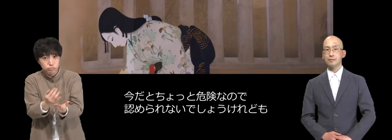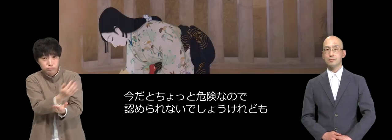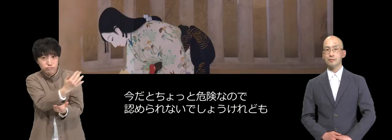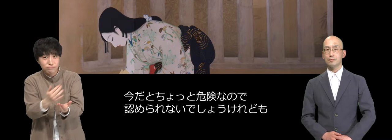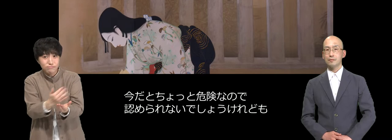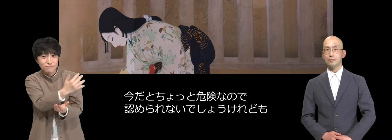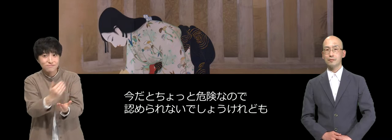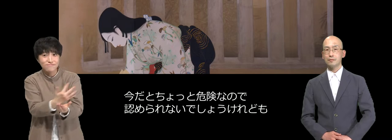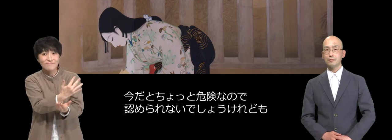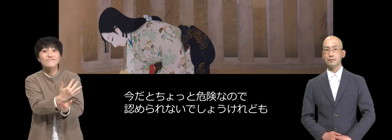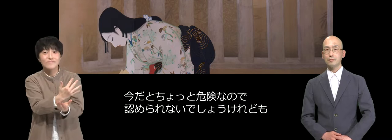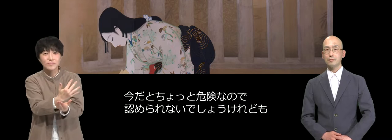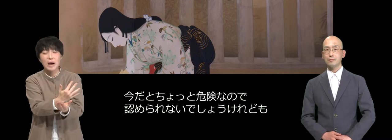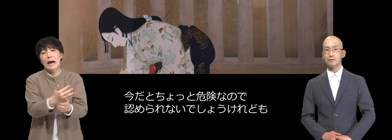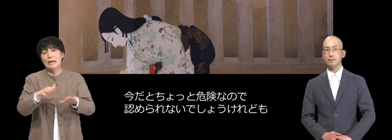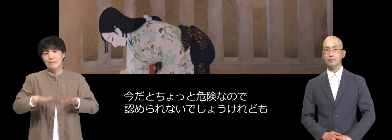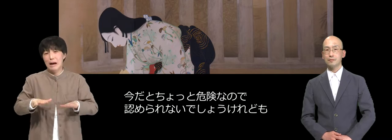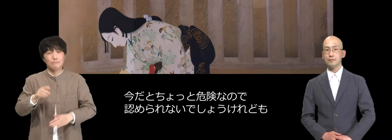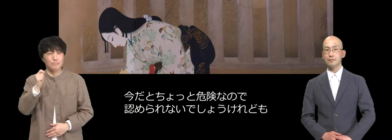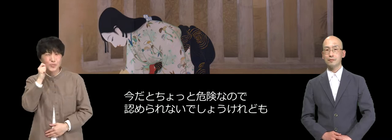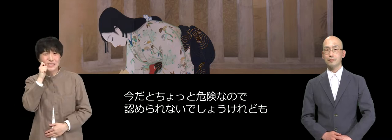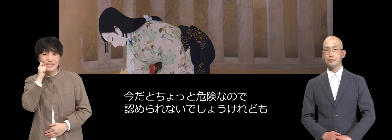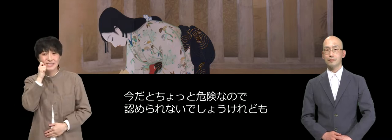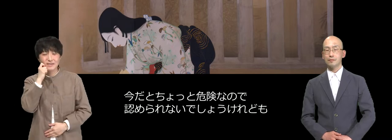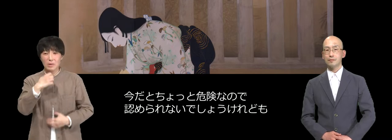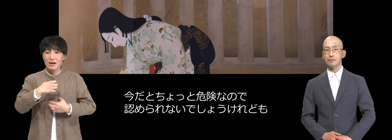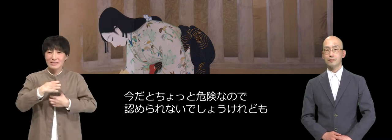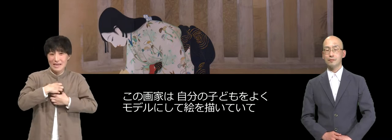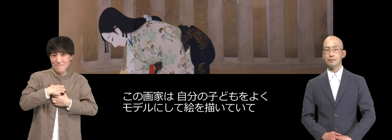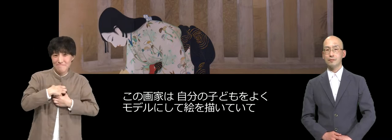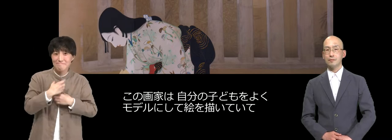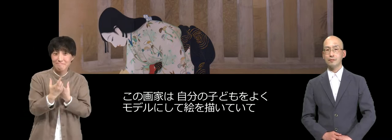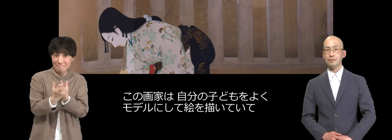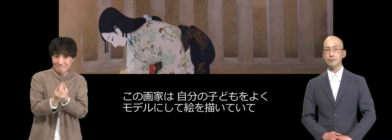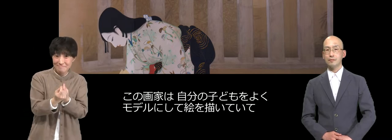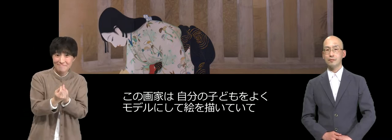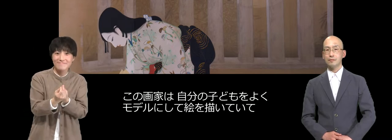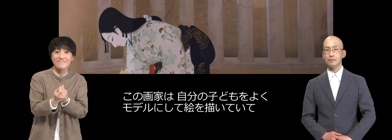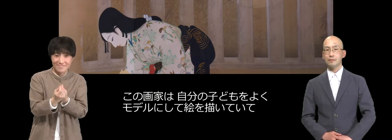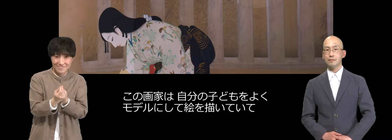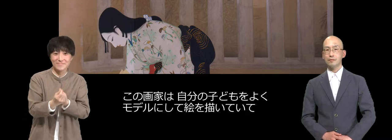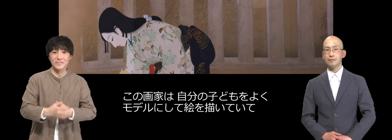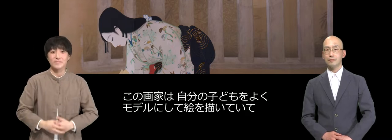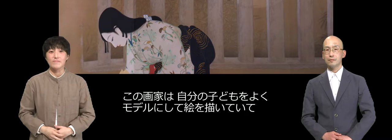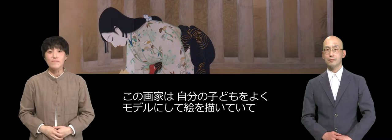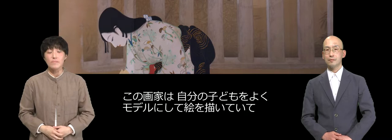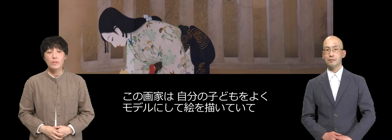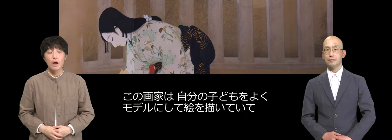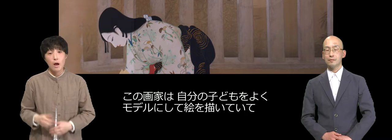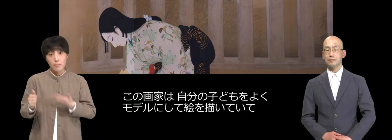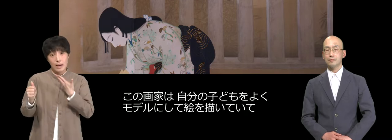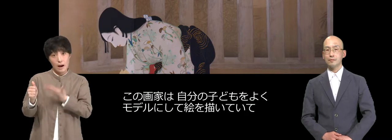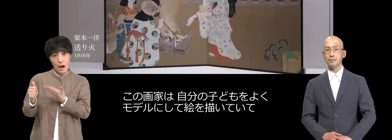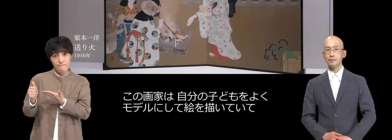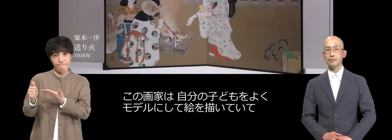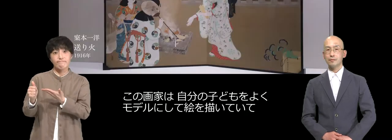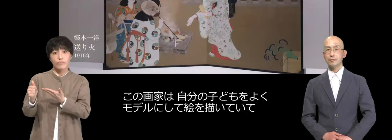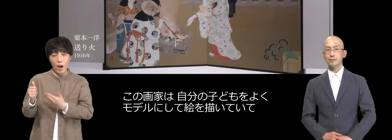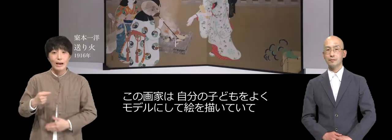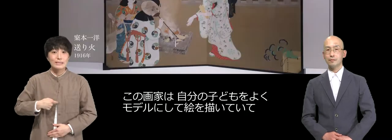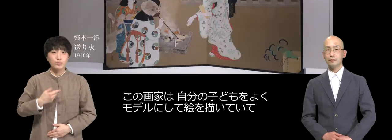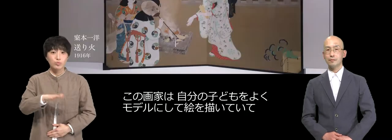ちょっと危険なのでね認められないでしょうけれどもこの学科はですね非常にあの自分の子供